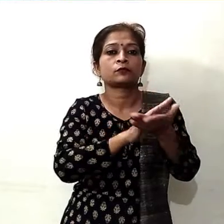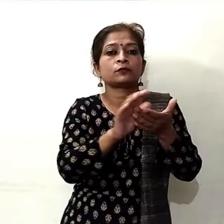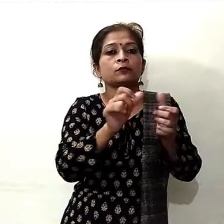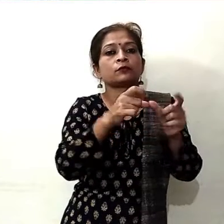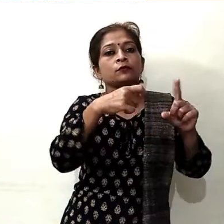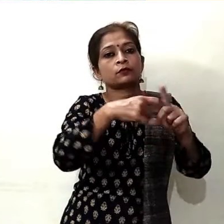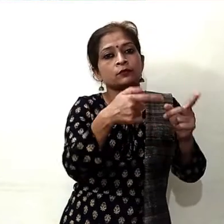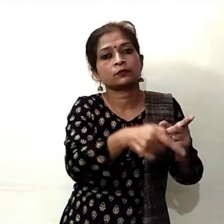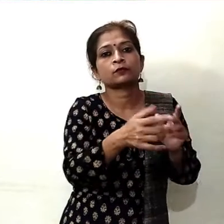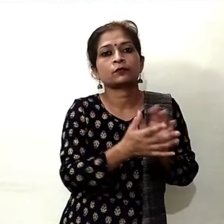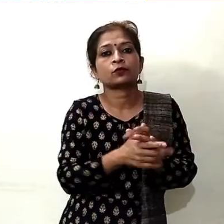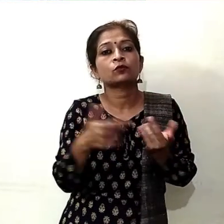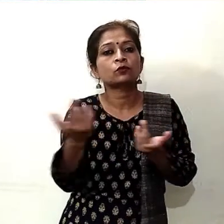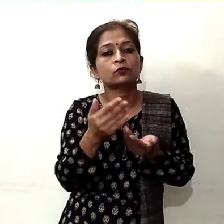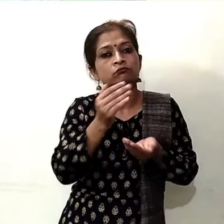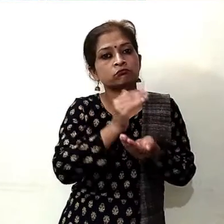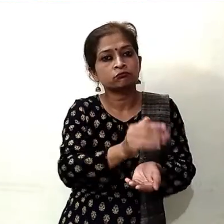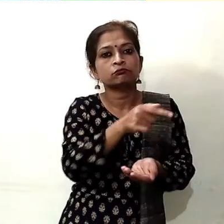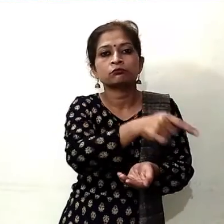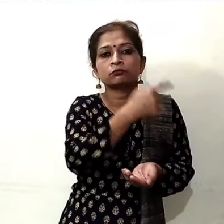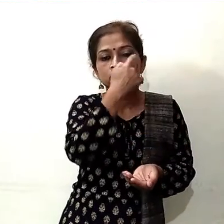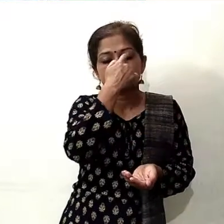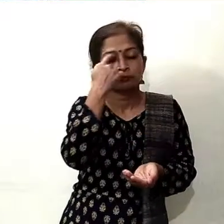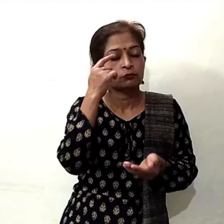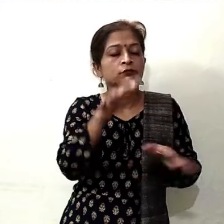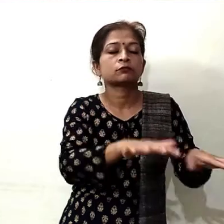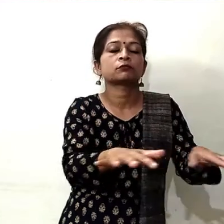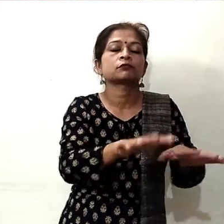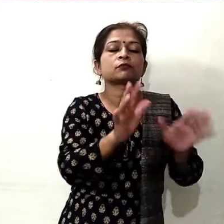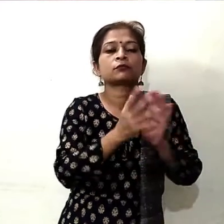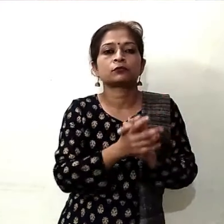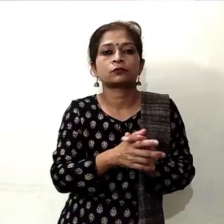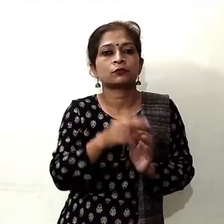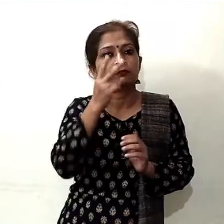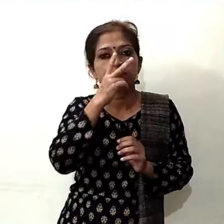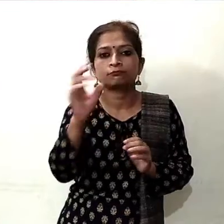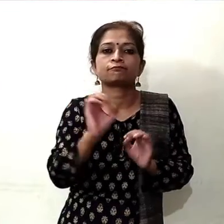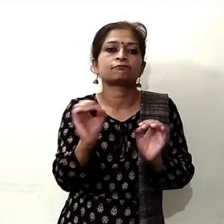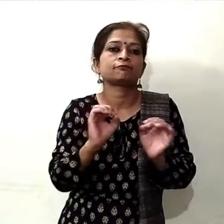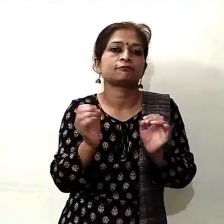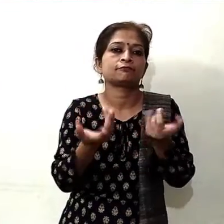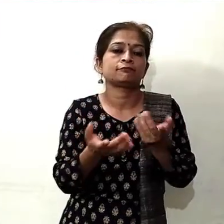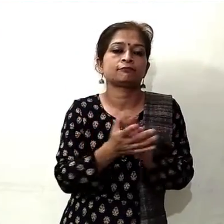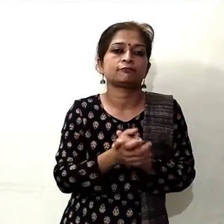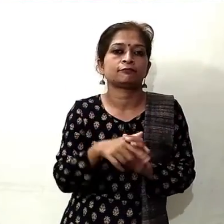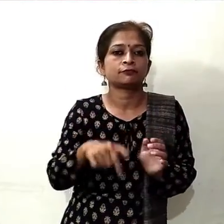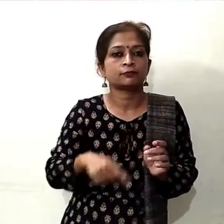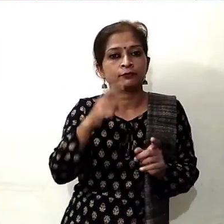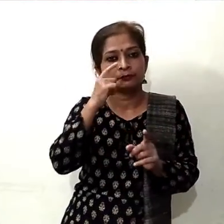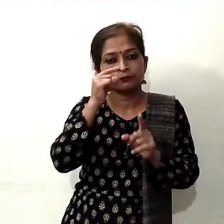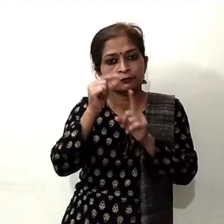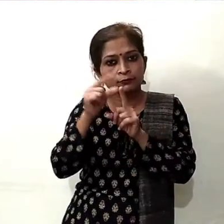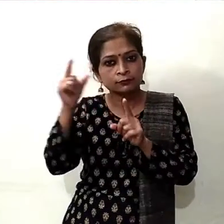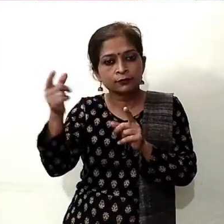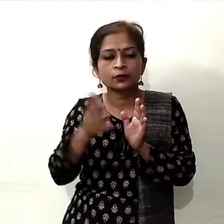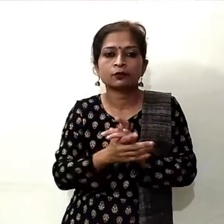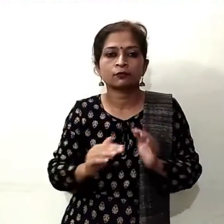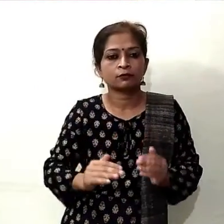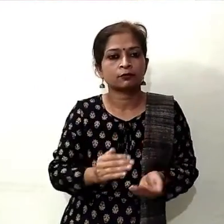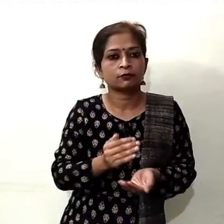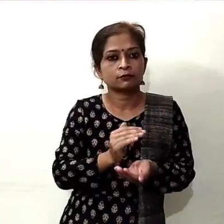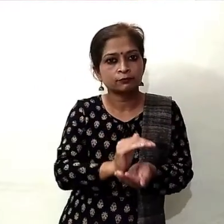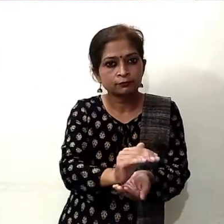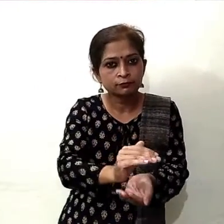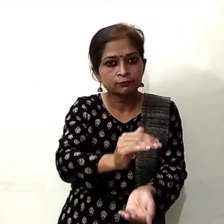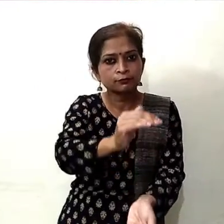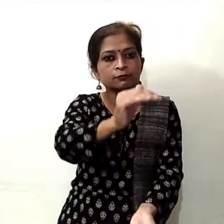क्योंकि जन्मजात दृष्टि दिव्यांग था, दिखाई नहीं देता था उसे। तो माँ पार्वती ने उसे पोल पाल पोस कर बड़ा किया,